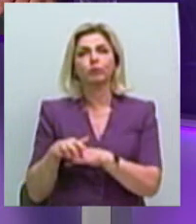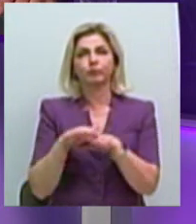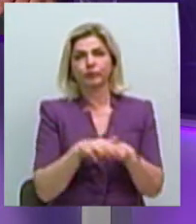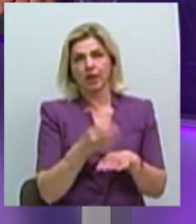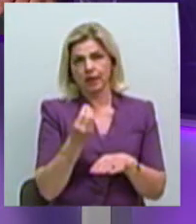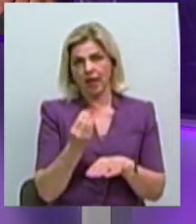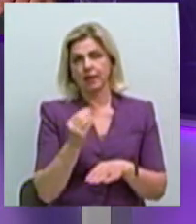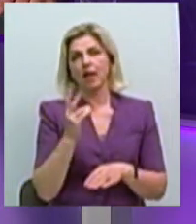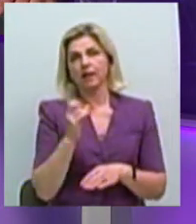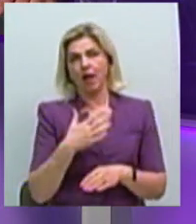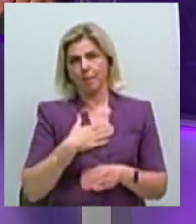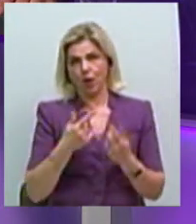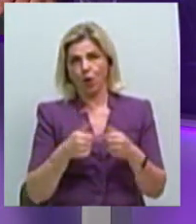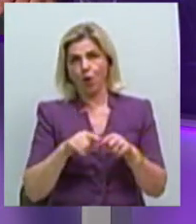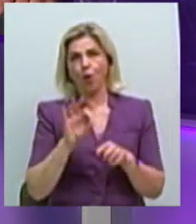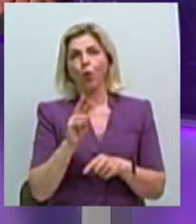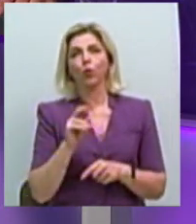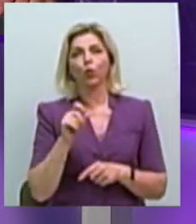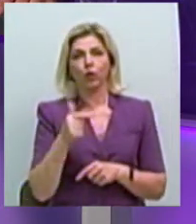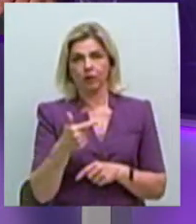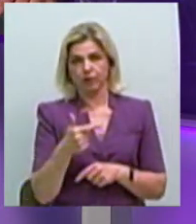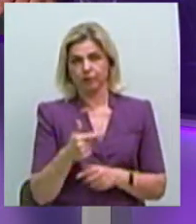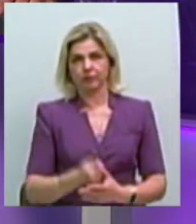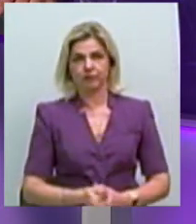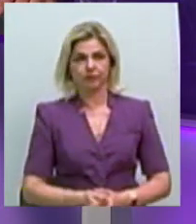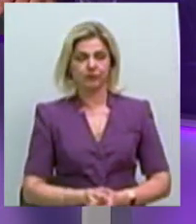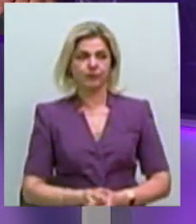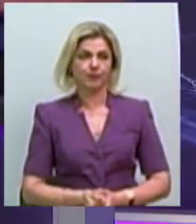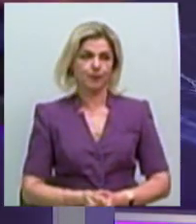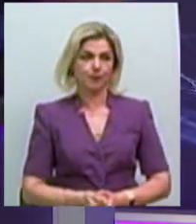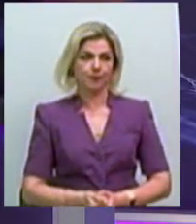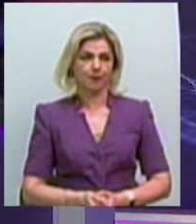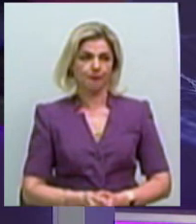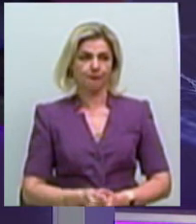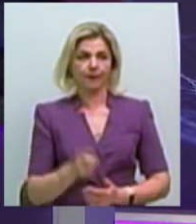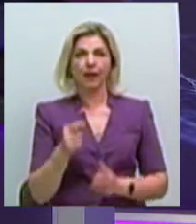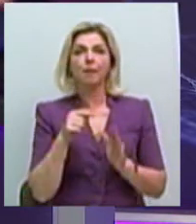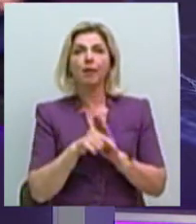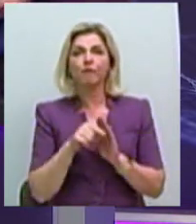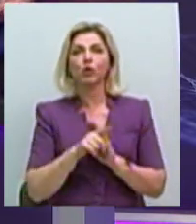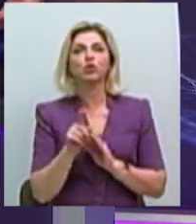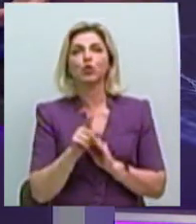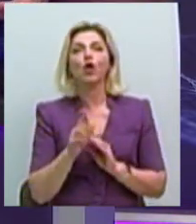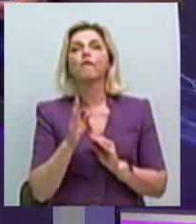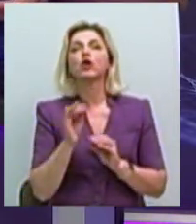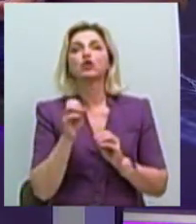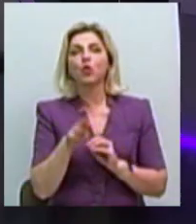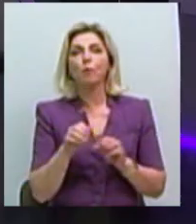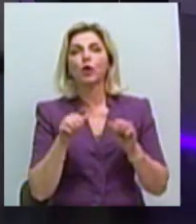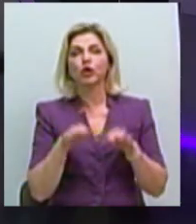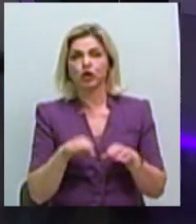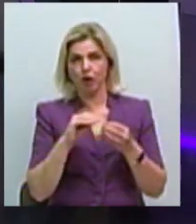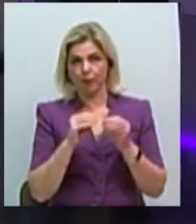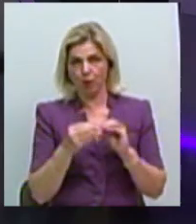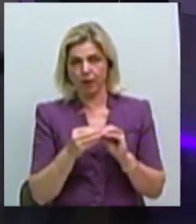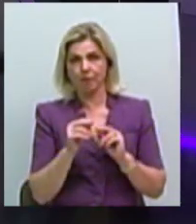на мій округ. Навіть якщо це буде мій опонент. Мені здається, Руслан мав на увазі, як ви бачите, в чому вирішення проблем, через